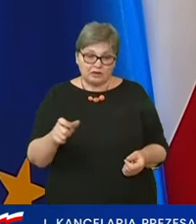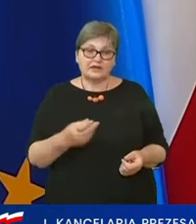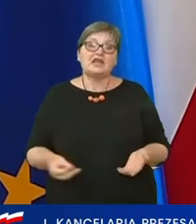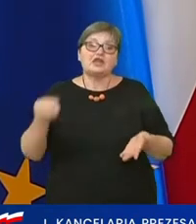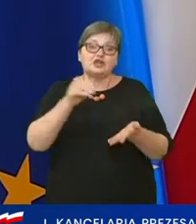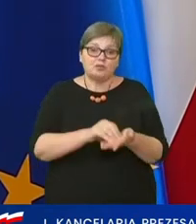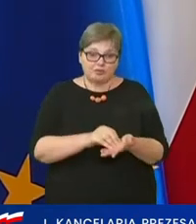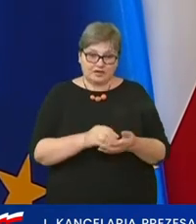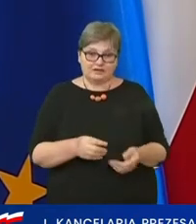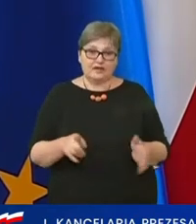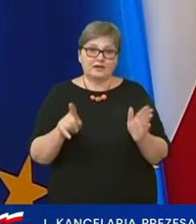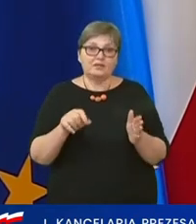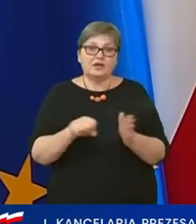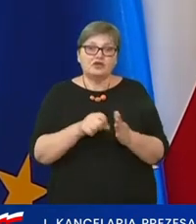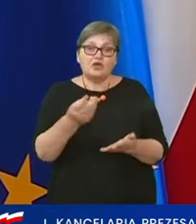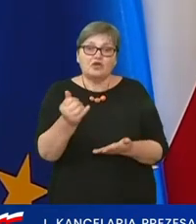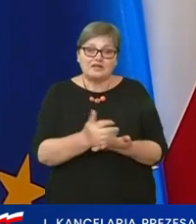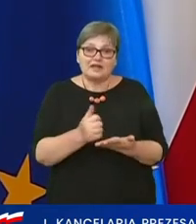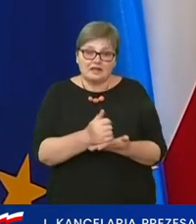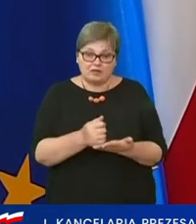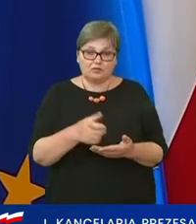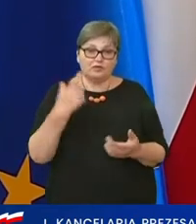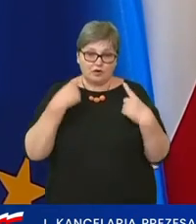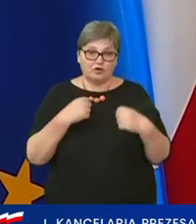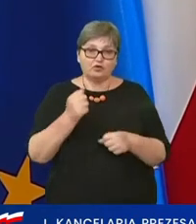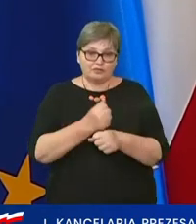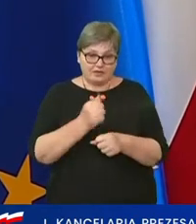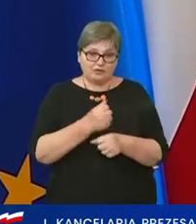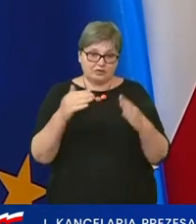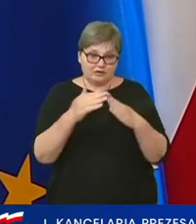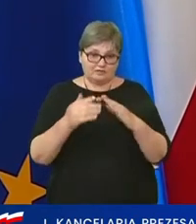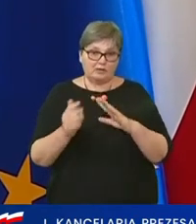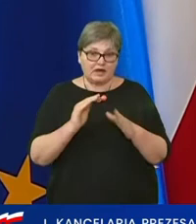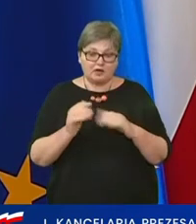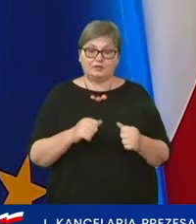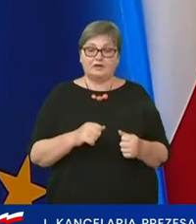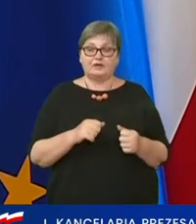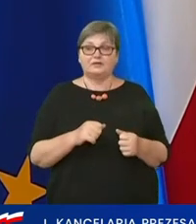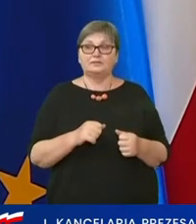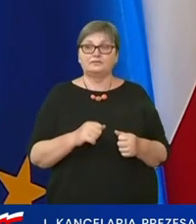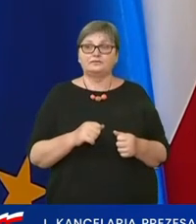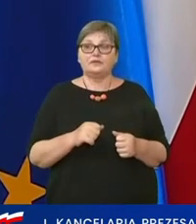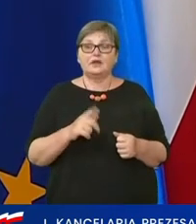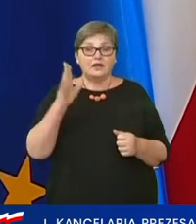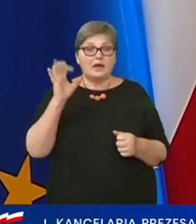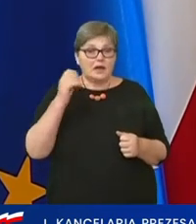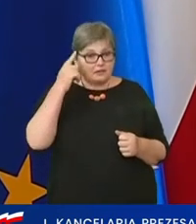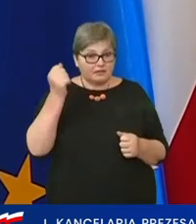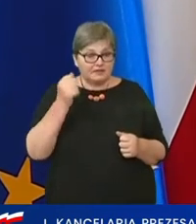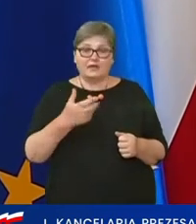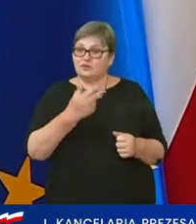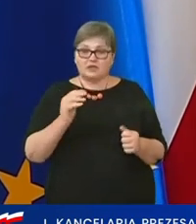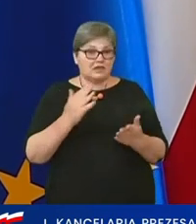którzy znajdują się w tych domach pomocy społecznej jak również innych instytucjach opiekuńczych bo pamiętajmy że nie